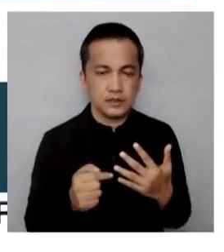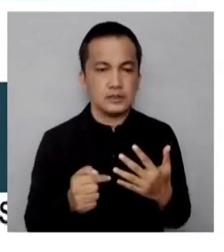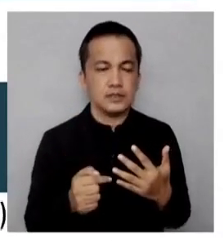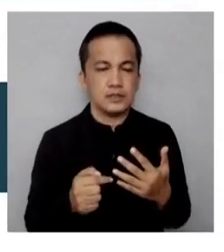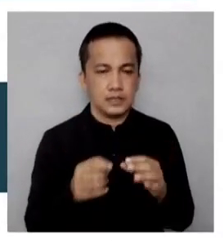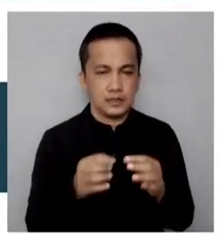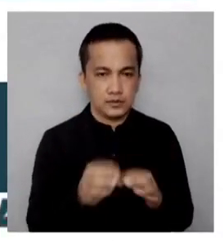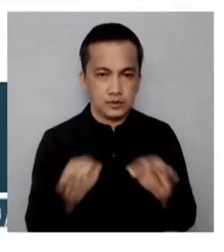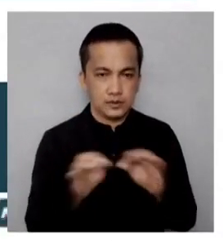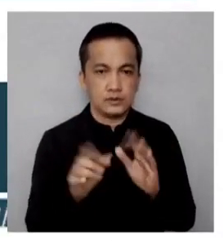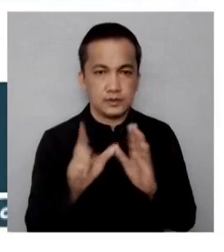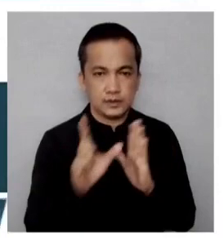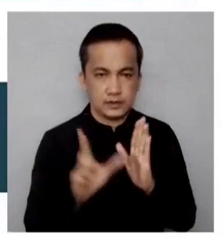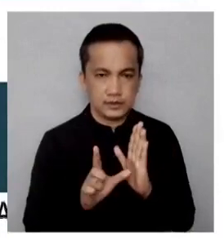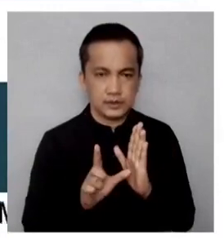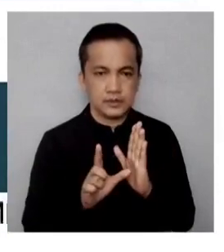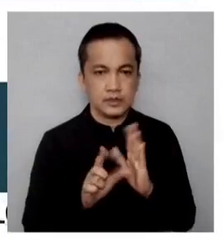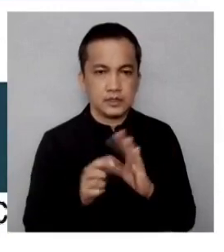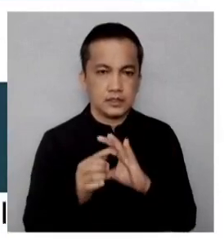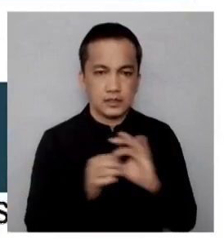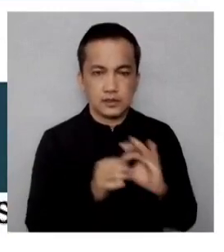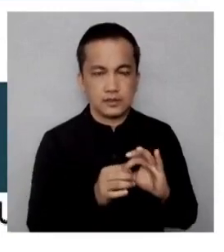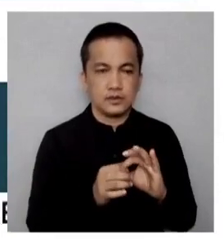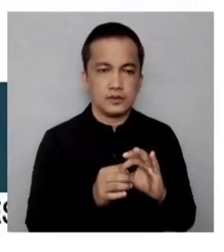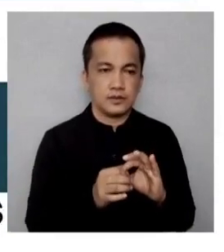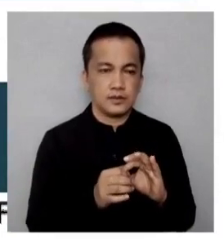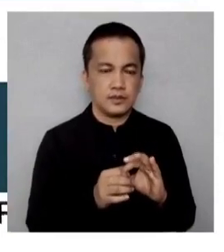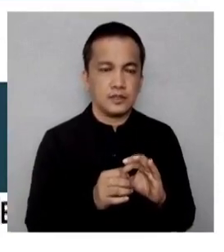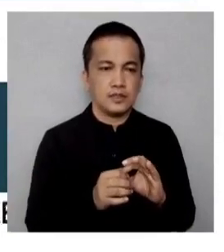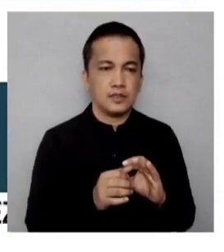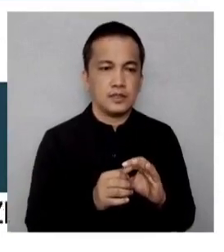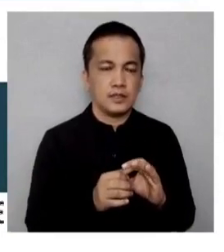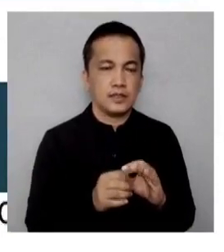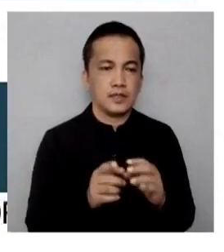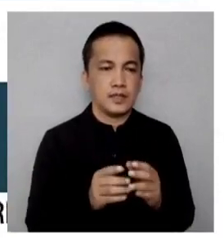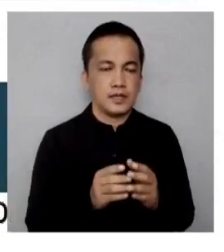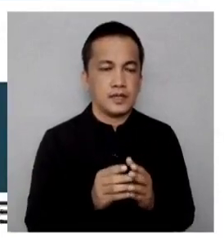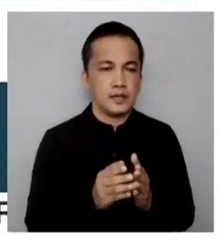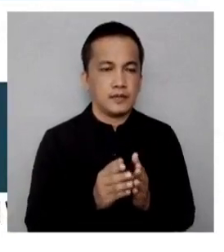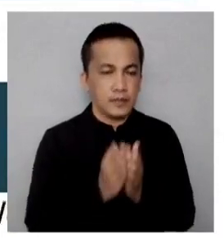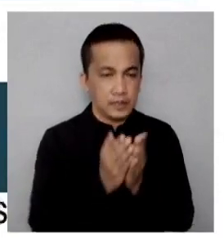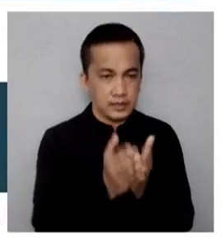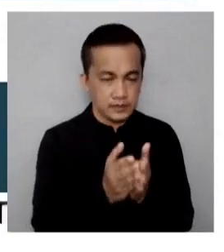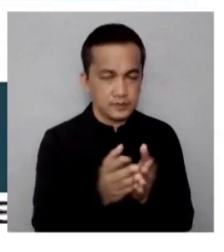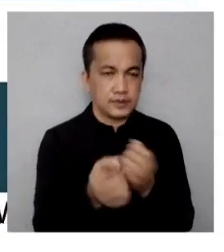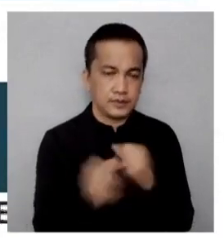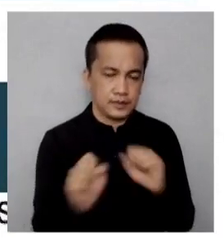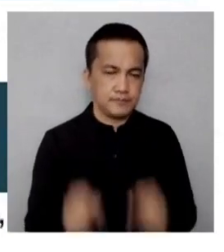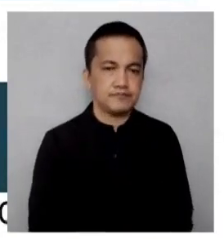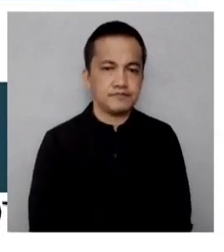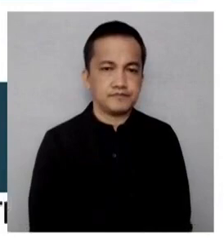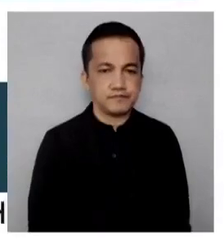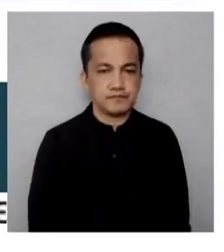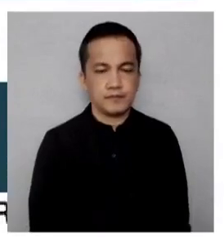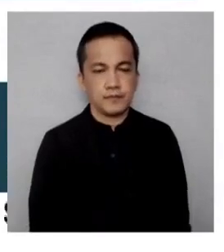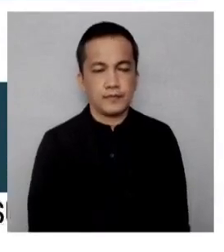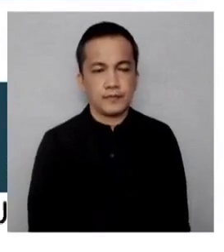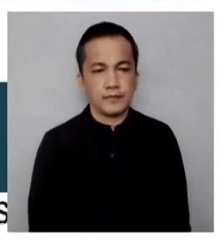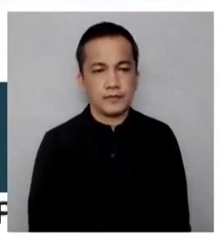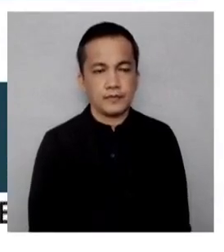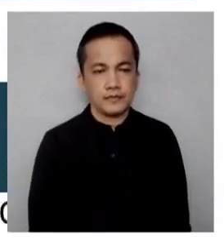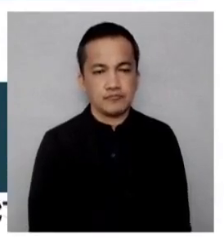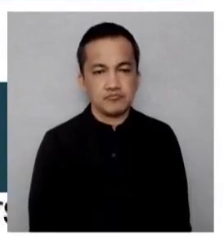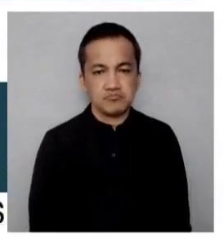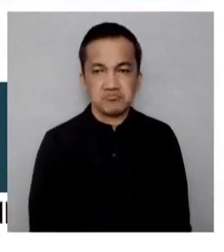relevant na batas kaugnay dito sa maritime safety. So siguro later on makagawa